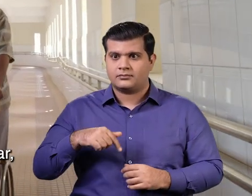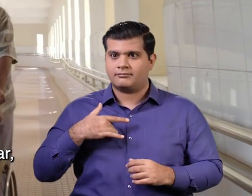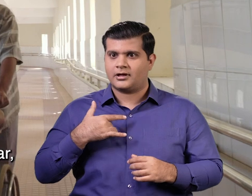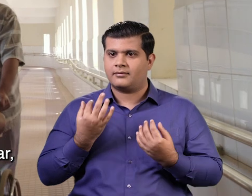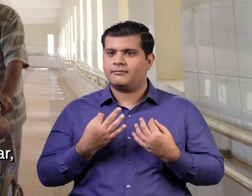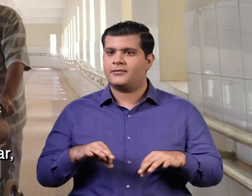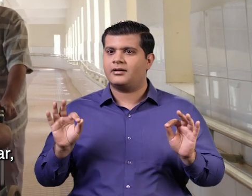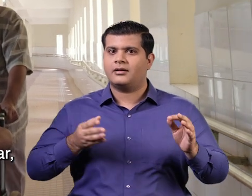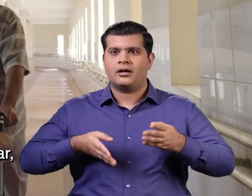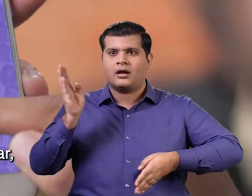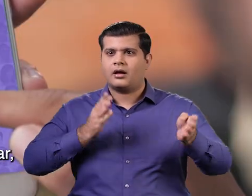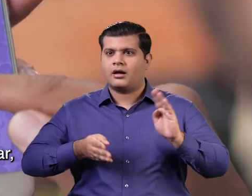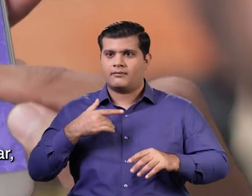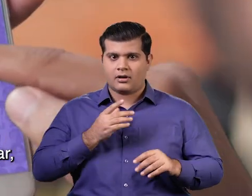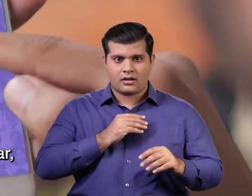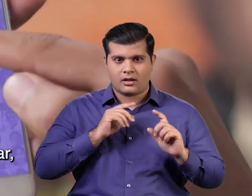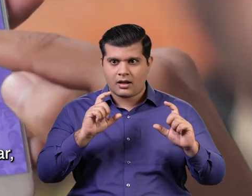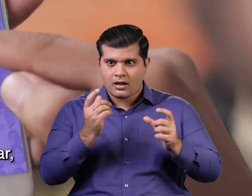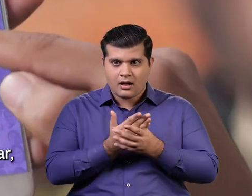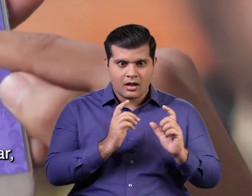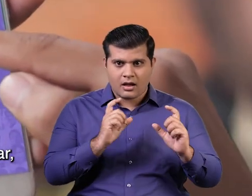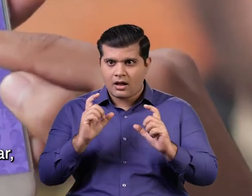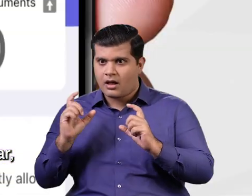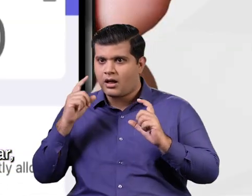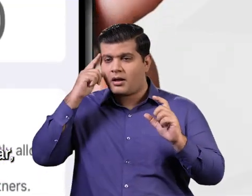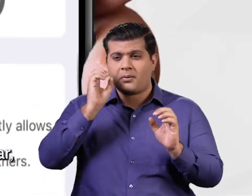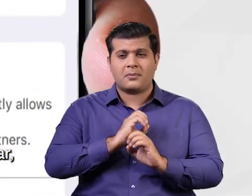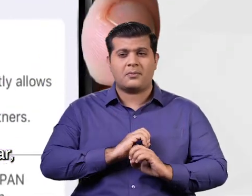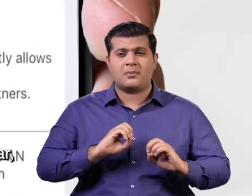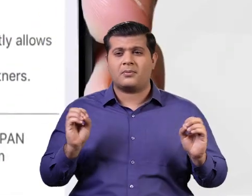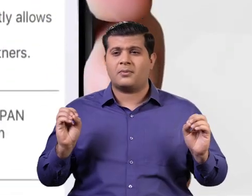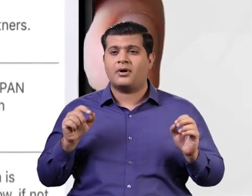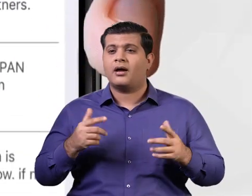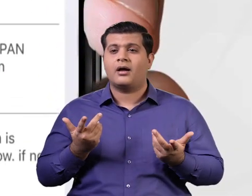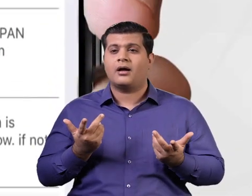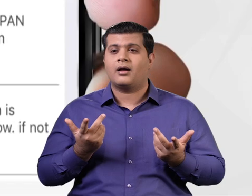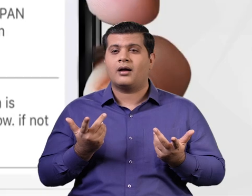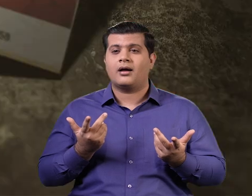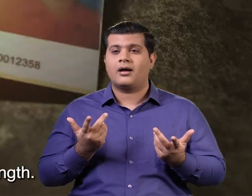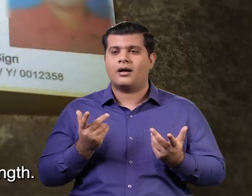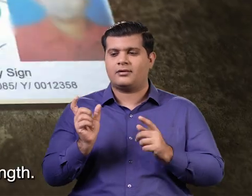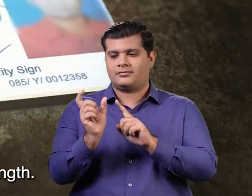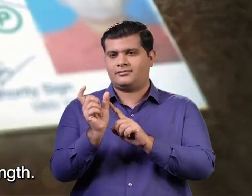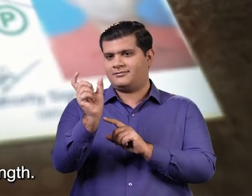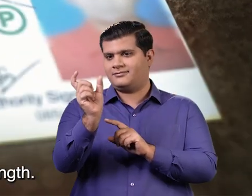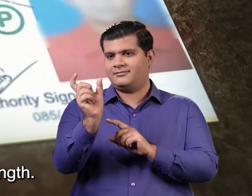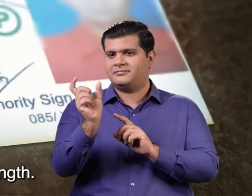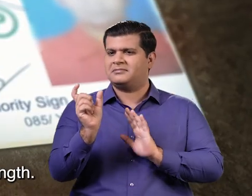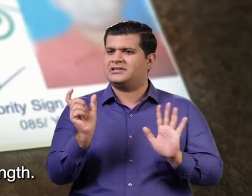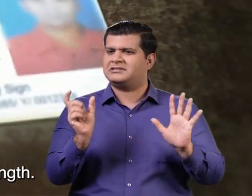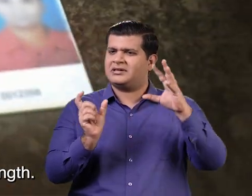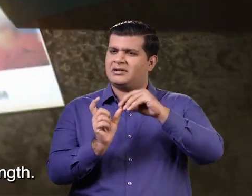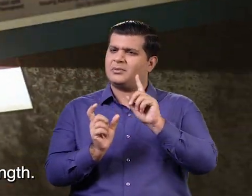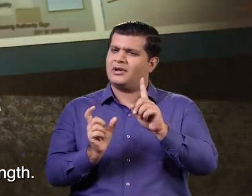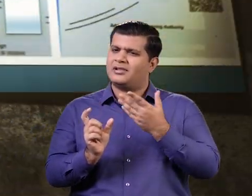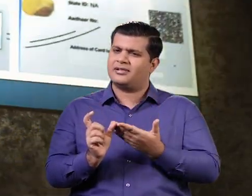मैं बेखौफ घूम पाता हूं चोरी या लूटपाट का मुझे कोई डर नहीं क्यों क्योंकि यूडी आईडी है